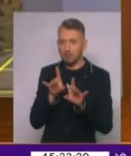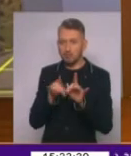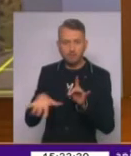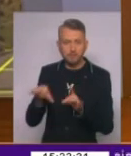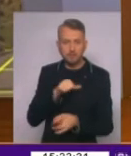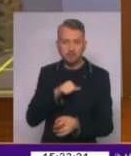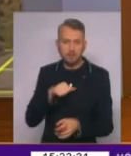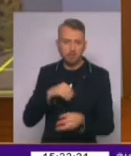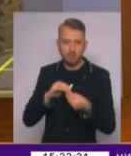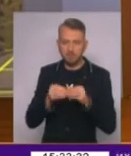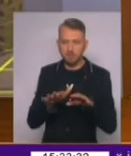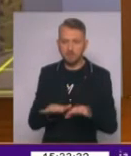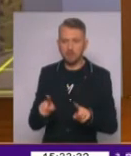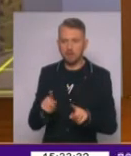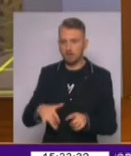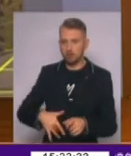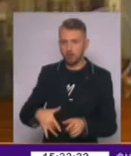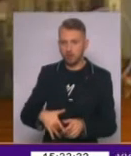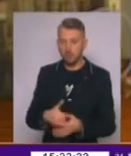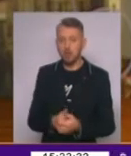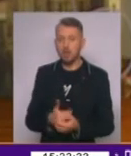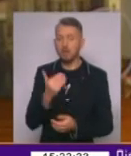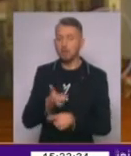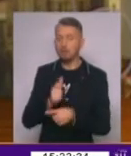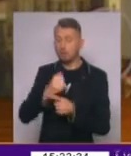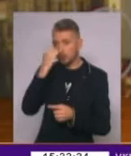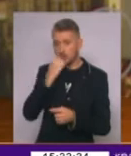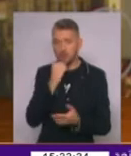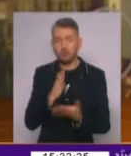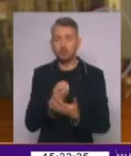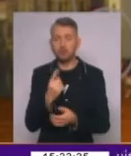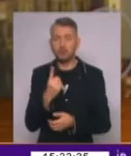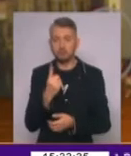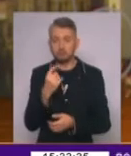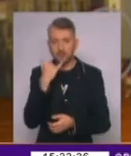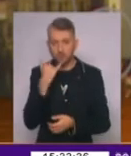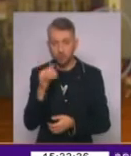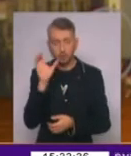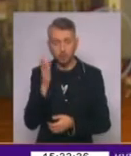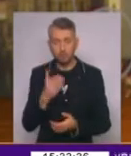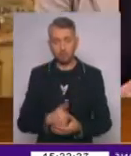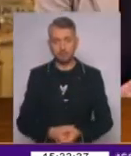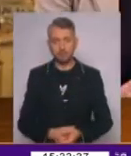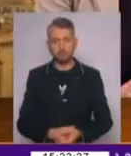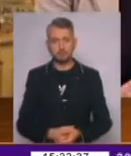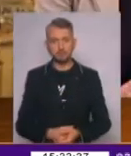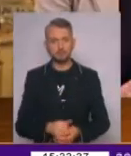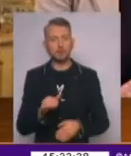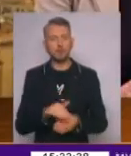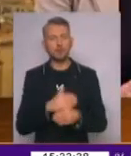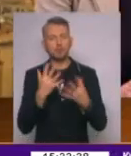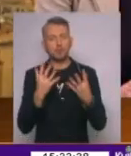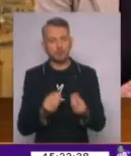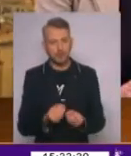такі точки, які зараз відбуваються на Печерську. Вам, пані Наталя, дуже дякую. У нас є ще дзвінок. Слухаємо вас. Добрий день. Доброго вам